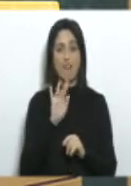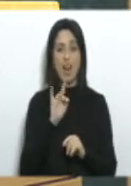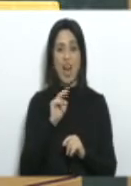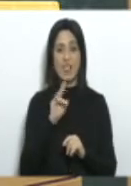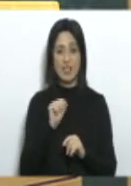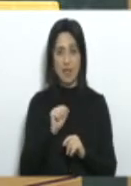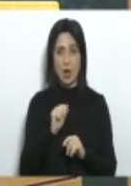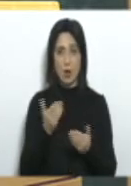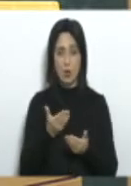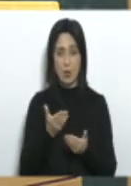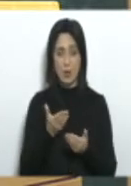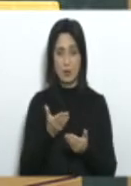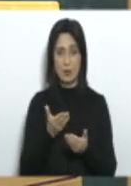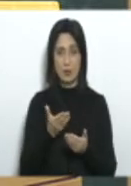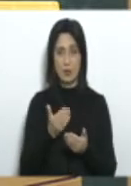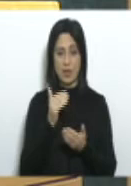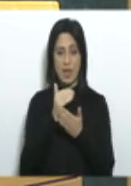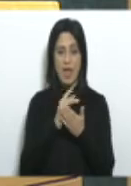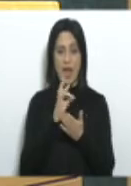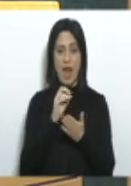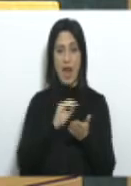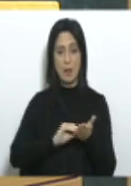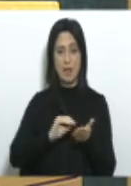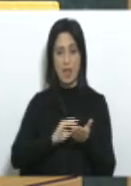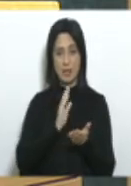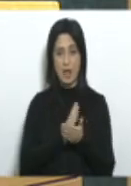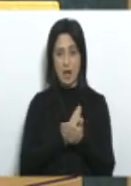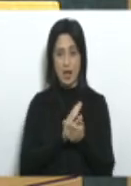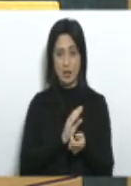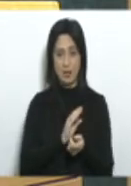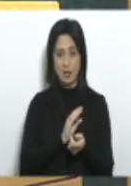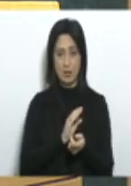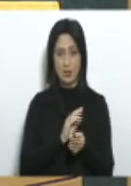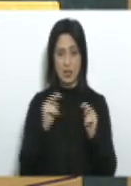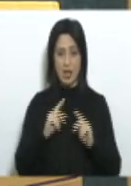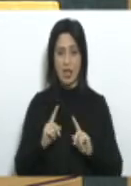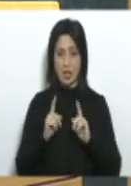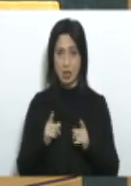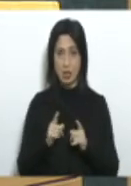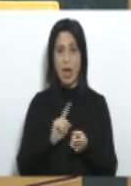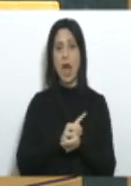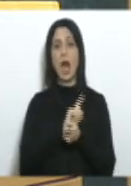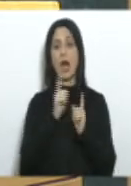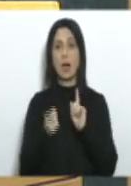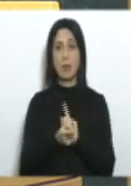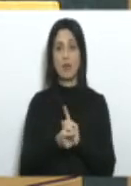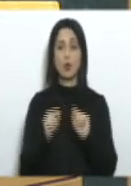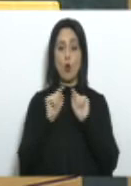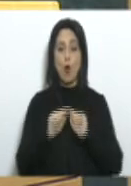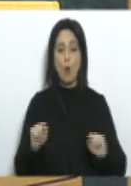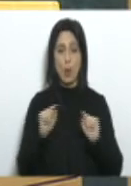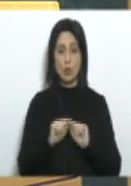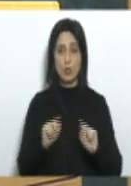ფრაქციებს, რომელიც რეგლამენტით გაწერილია და დადასტურებულია, არამედ